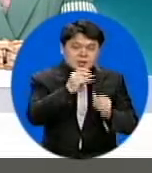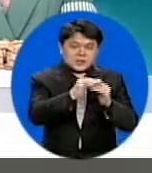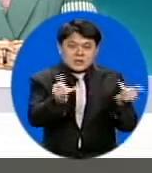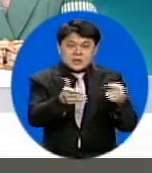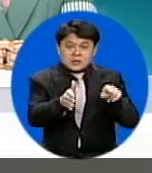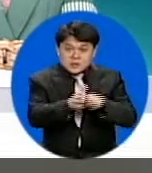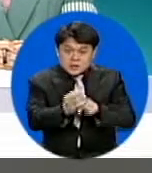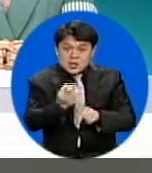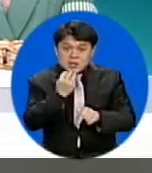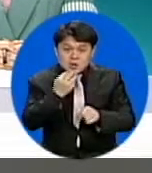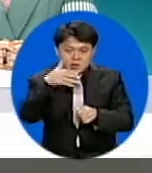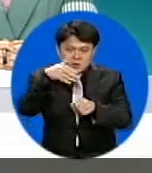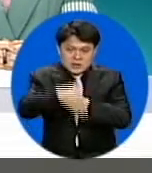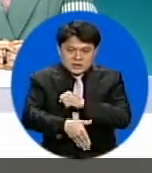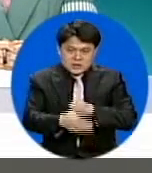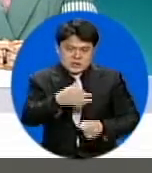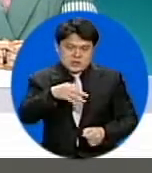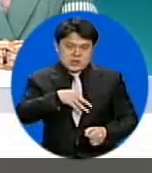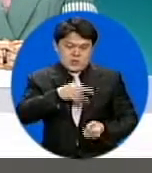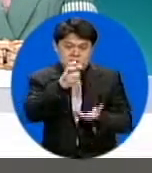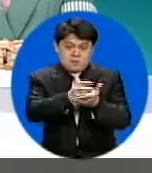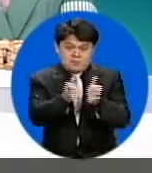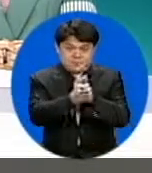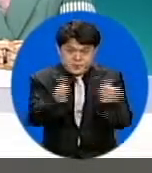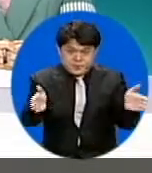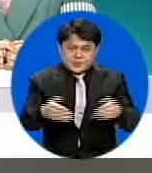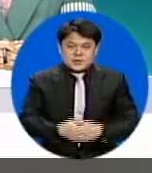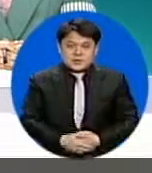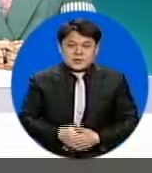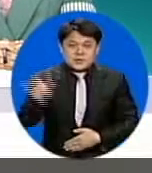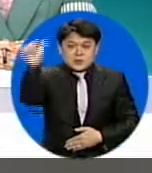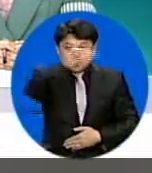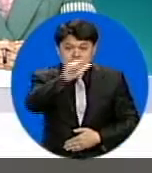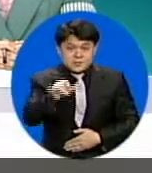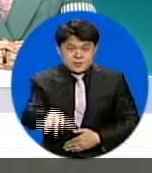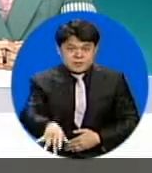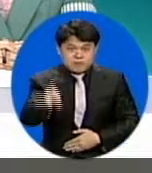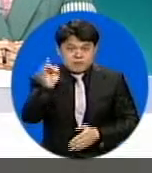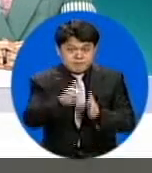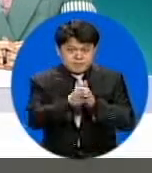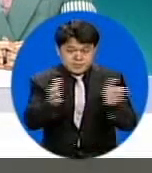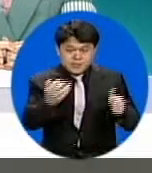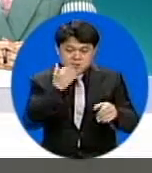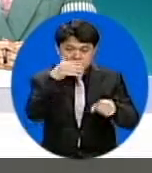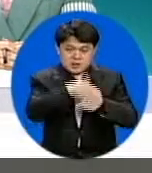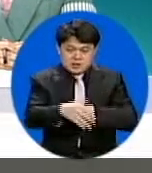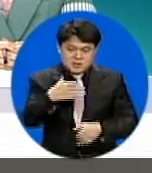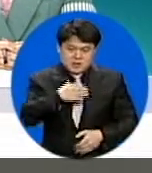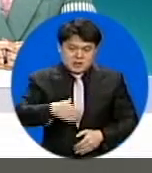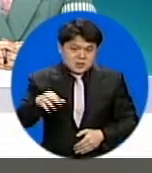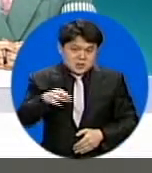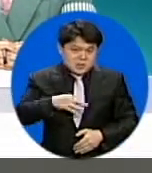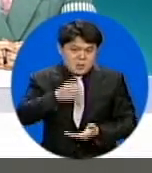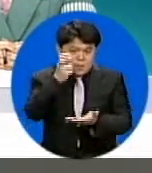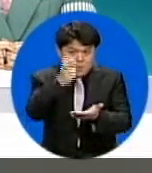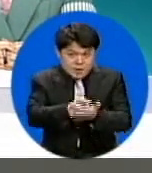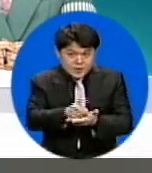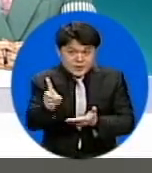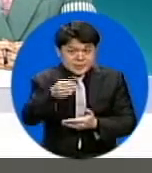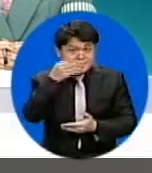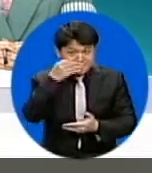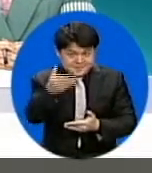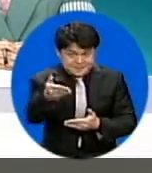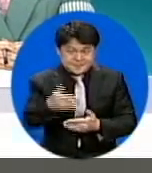서울시가 서울형 기초보장제도를 시행하고 있습니다. 전국에서 처음으로 시행되는 서울형 기초보장제도에 대해 박정인